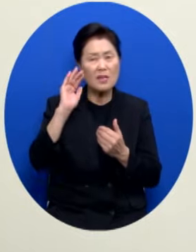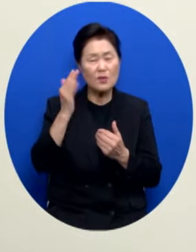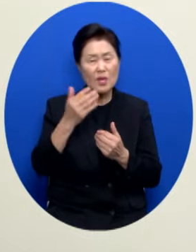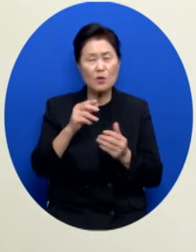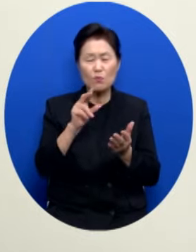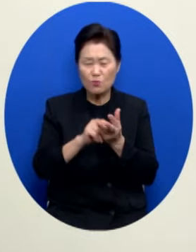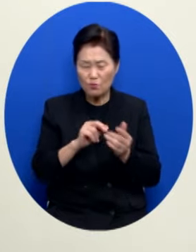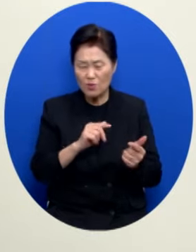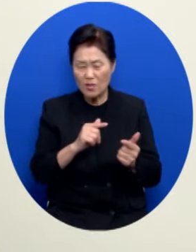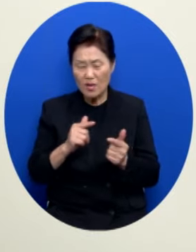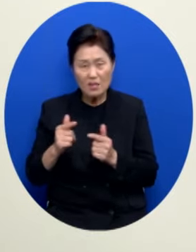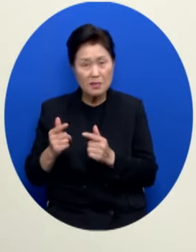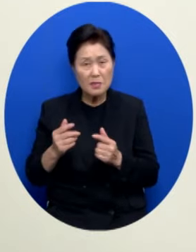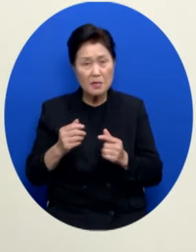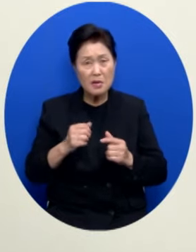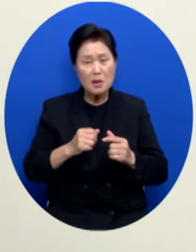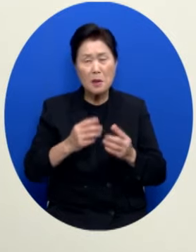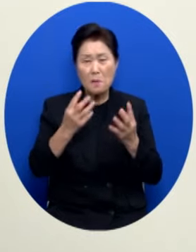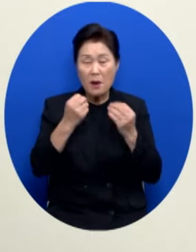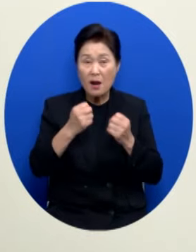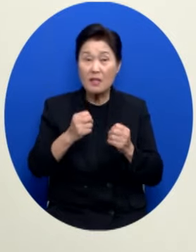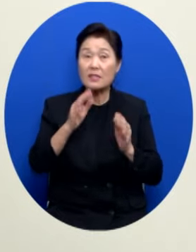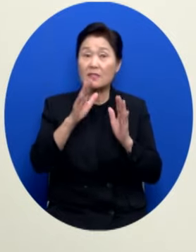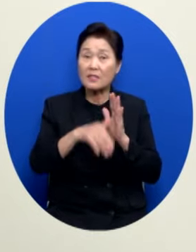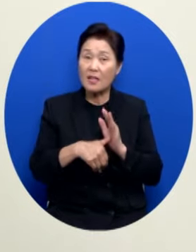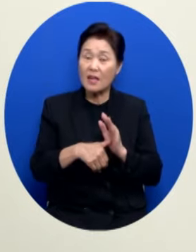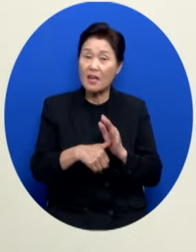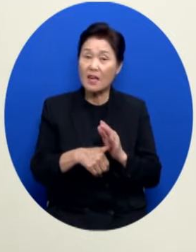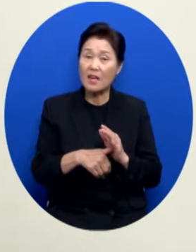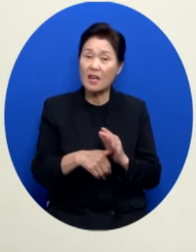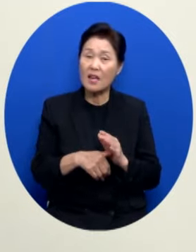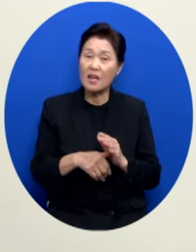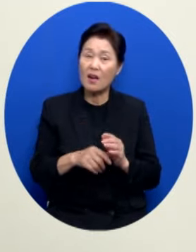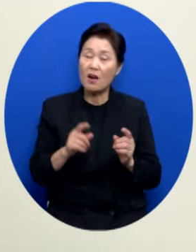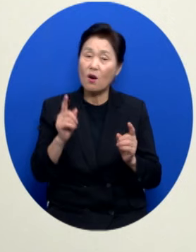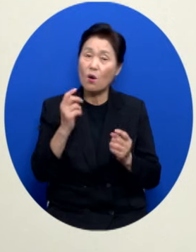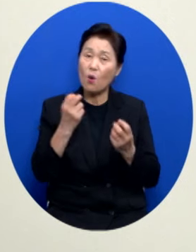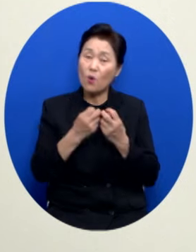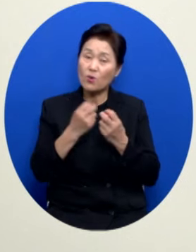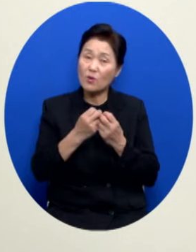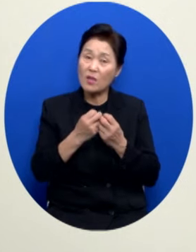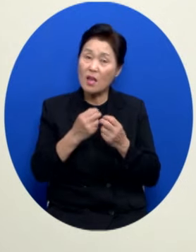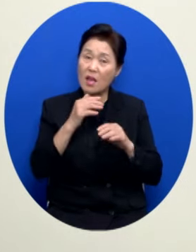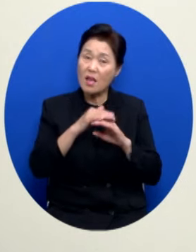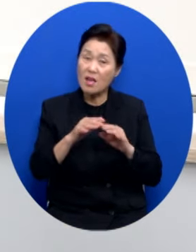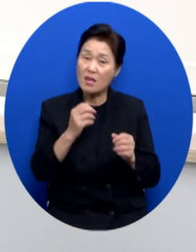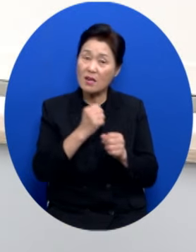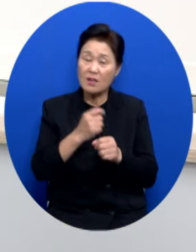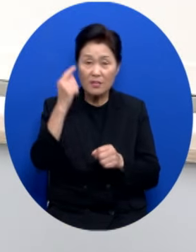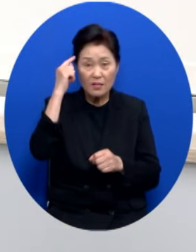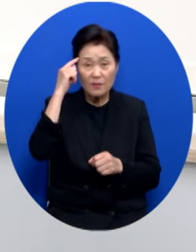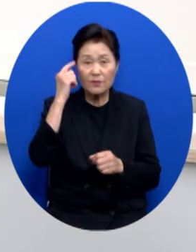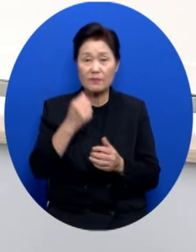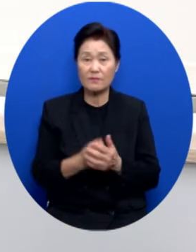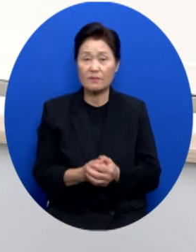위협하고 있습니다. 이러한 사회 움직임 속에서 합신총회는 어떻게 대응해 나가실 계획이신가요?